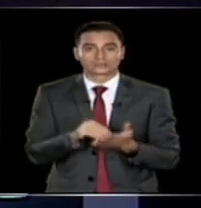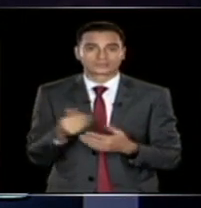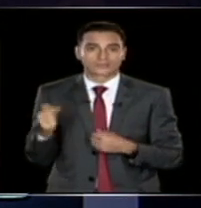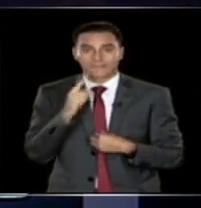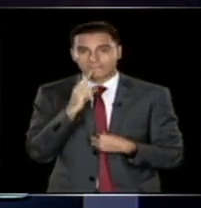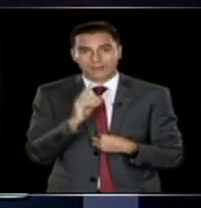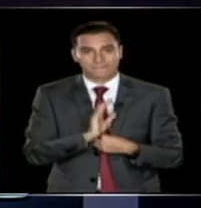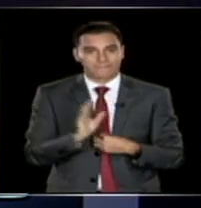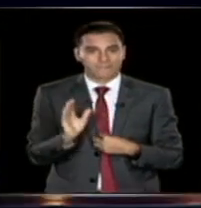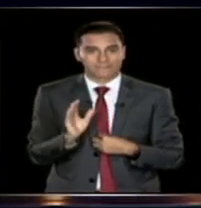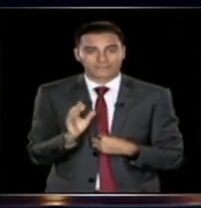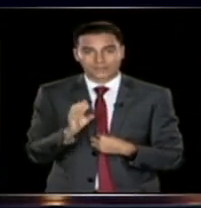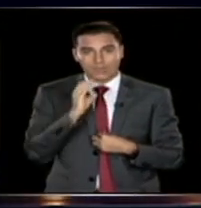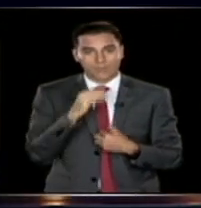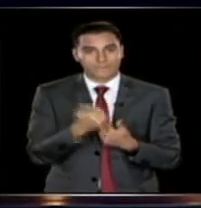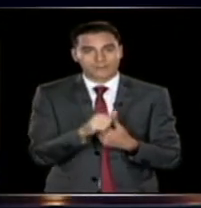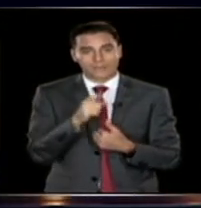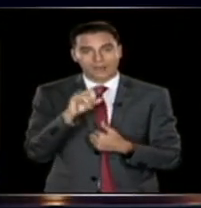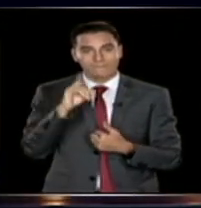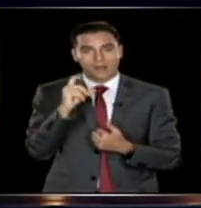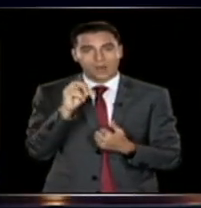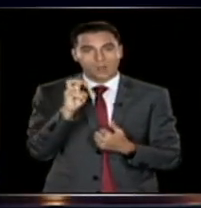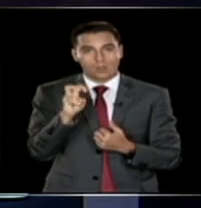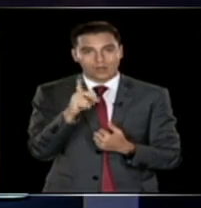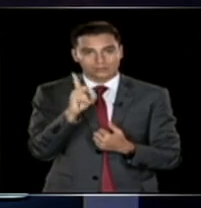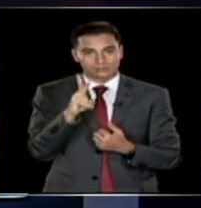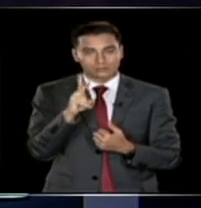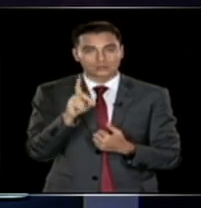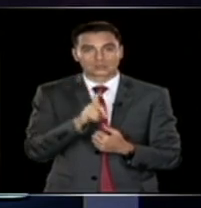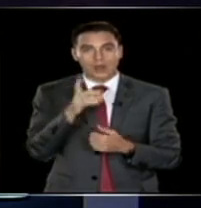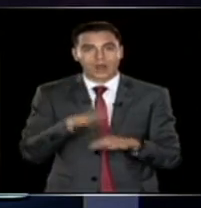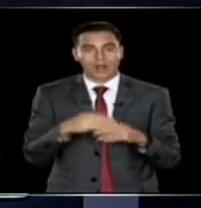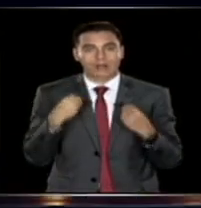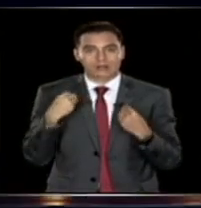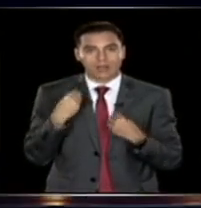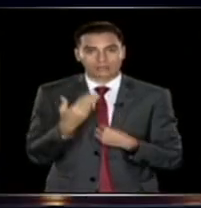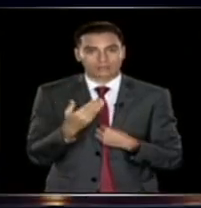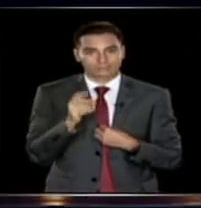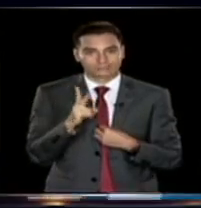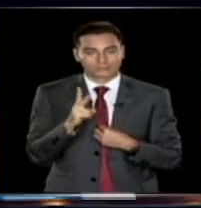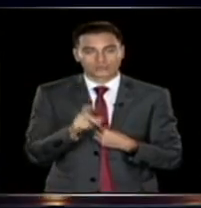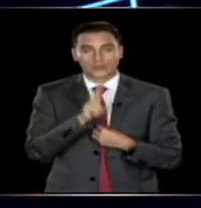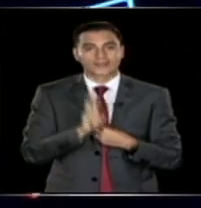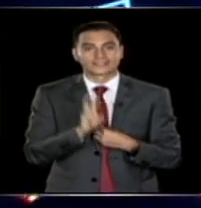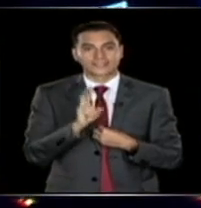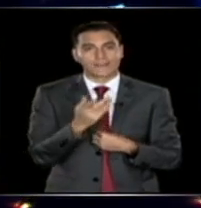25 نقطة. السؤال اللي جاي يا مروة في الرياضة. ماشي، ربنا يستر. السؤال السابع،